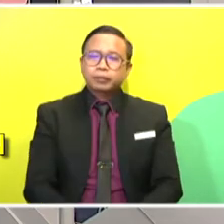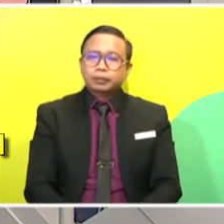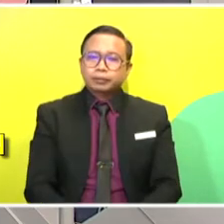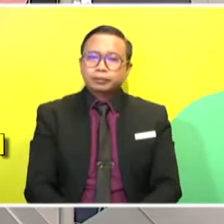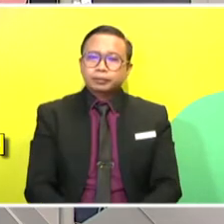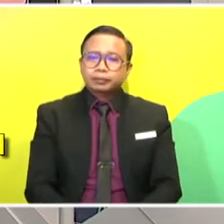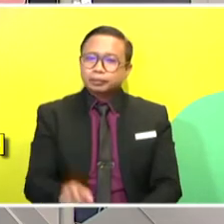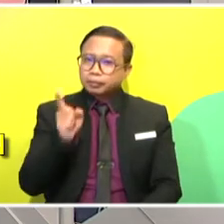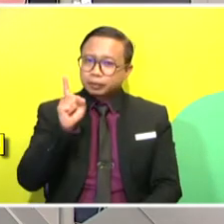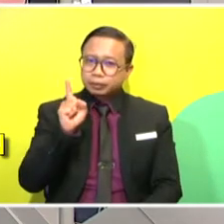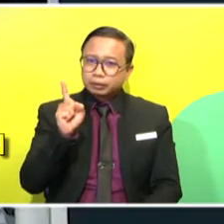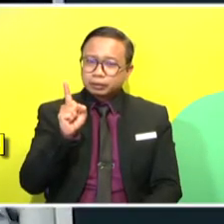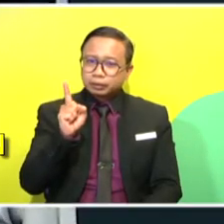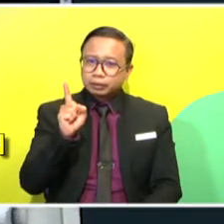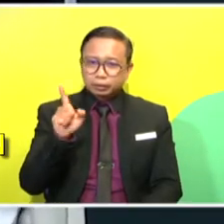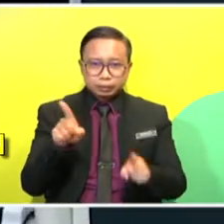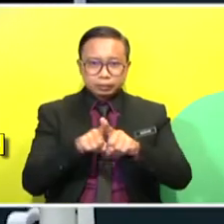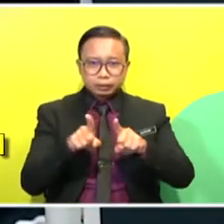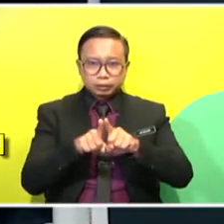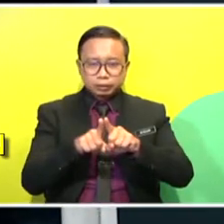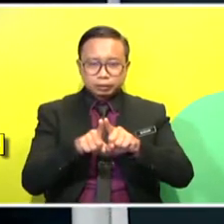ingatlah di mana. Adakah ini sama?